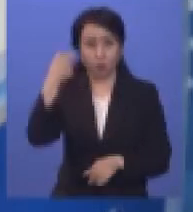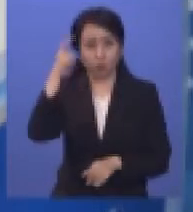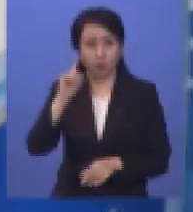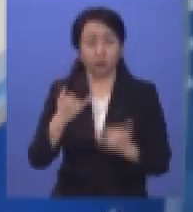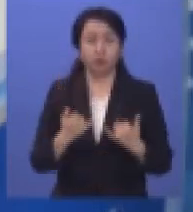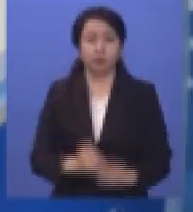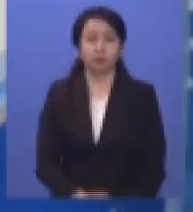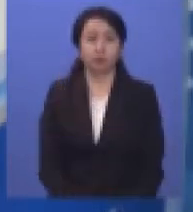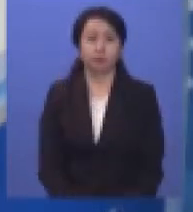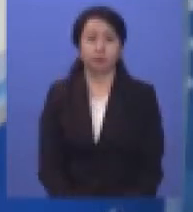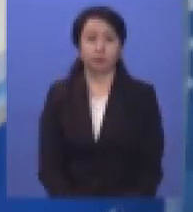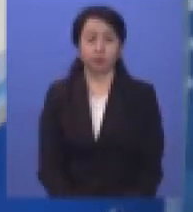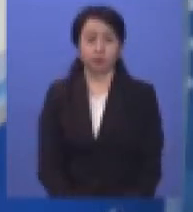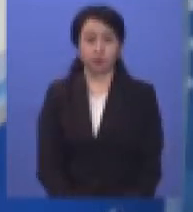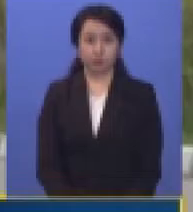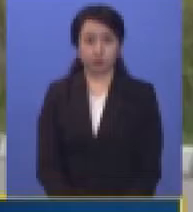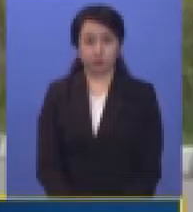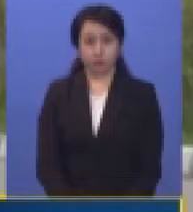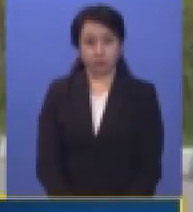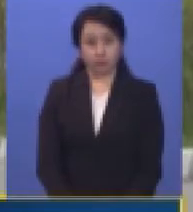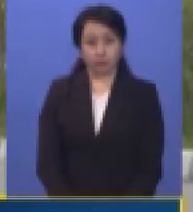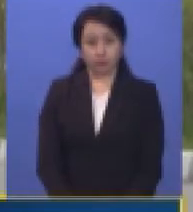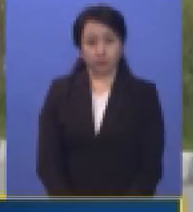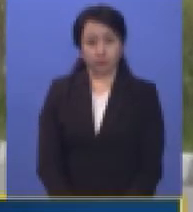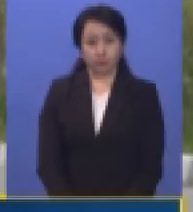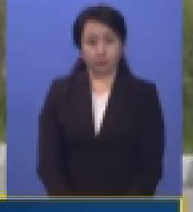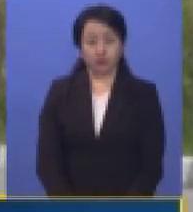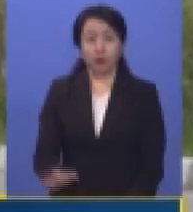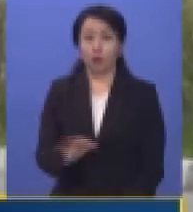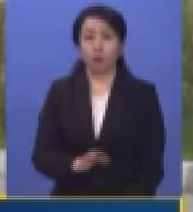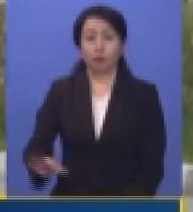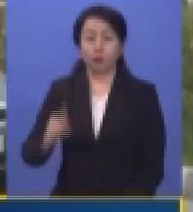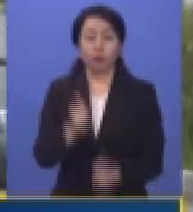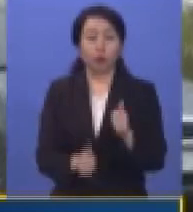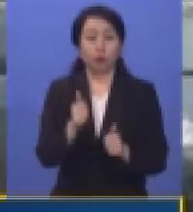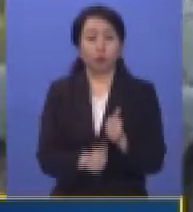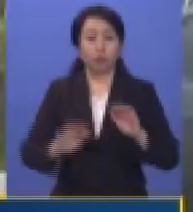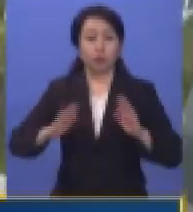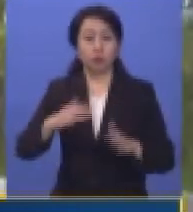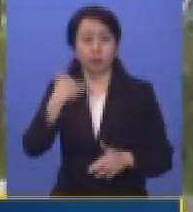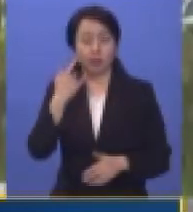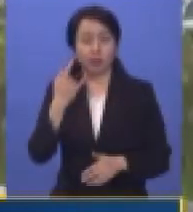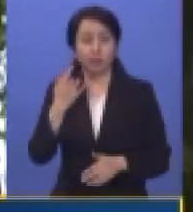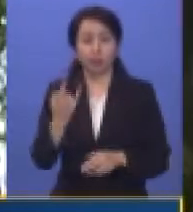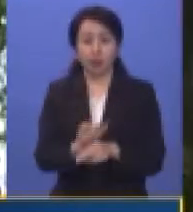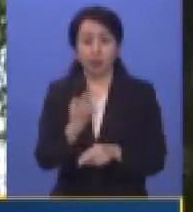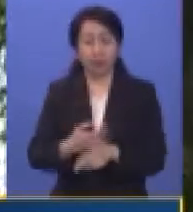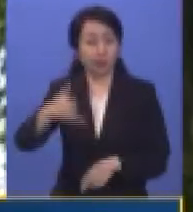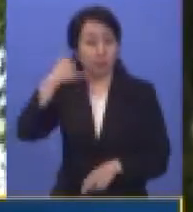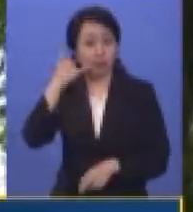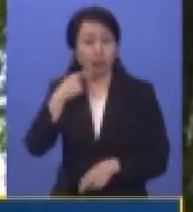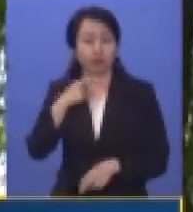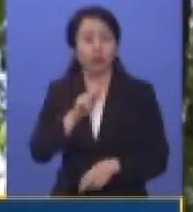пресс-службы областного полицейского ведомства. В области участились случаи, когда аферисты звонят людям,